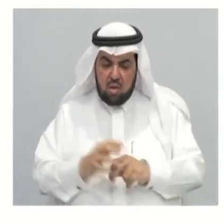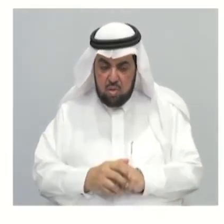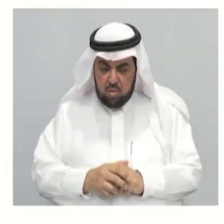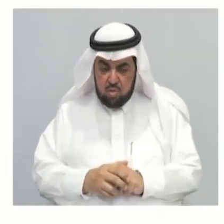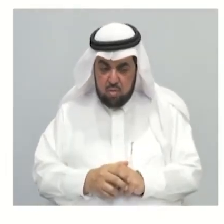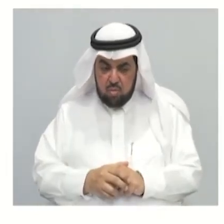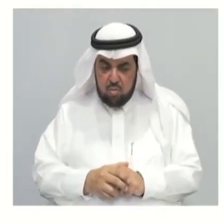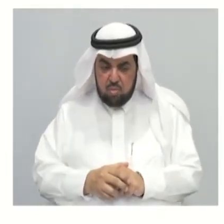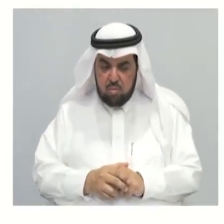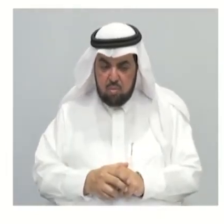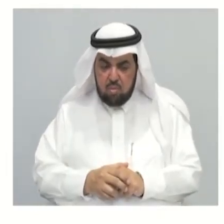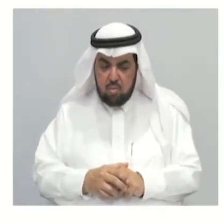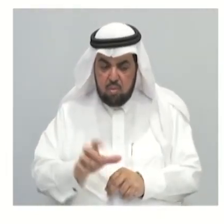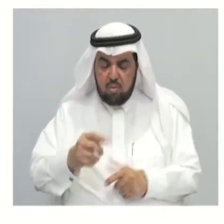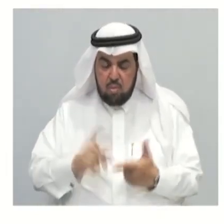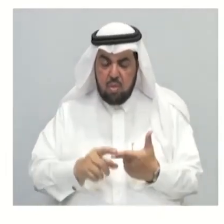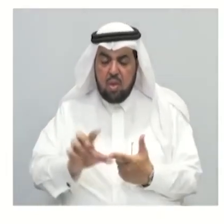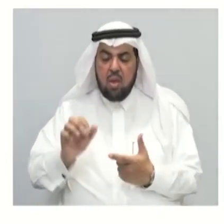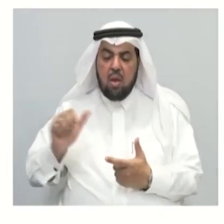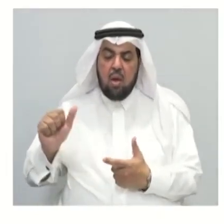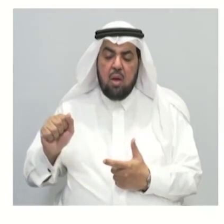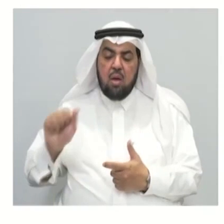نوافذ ثم